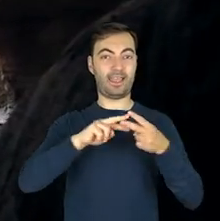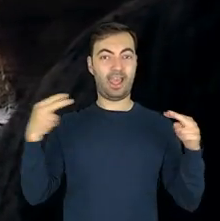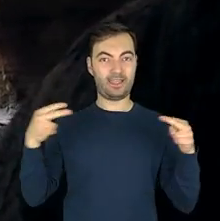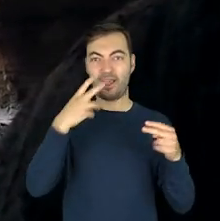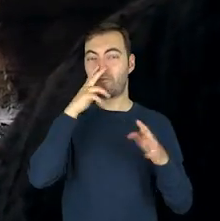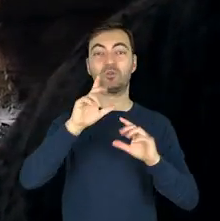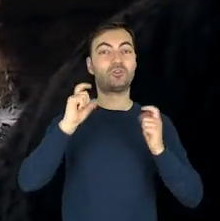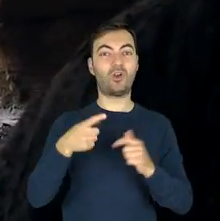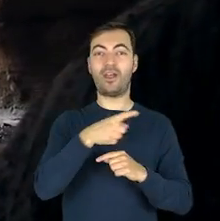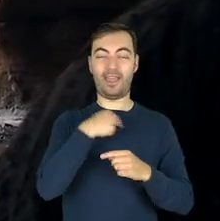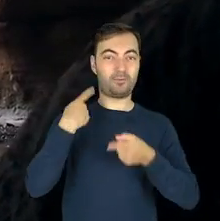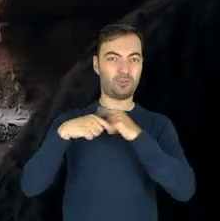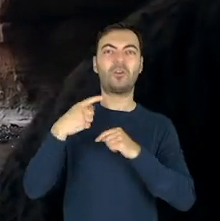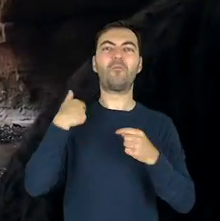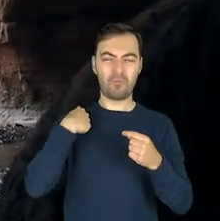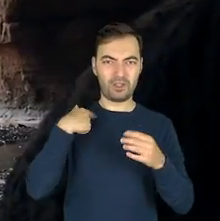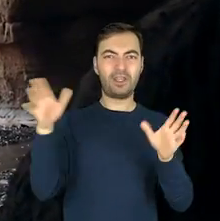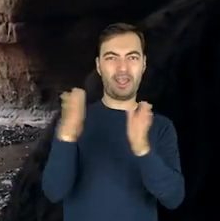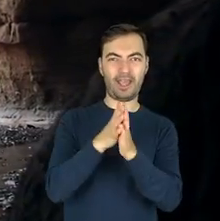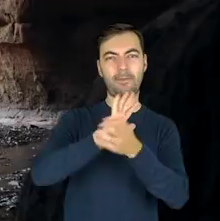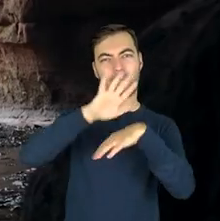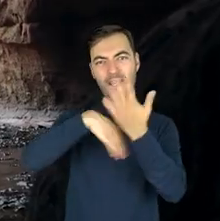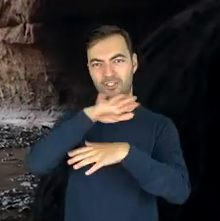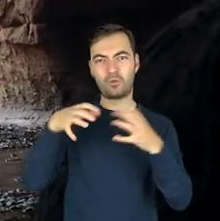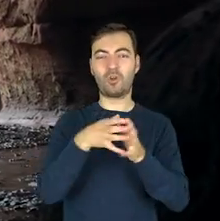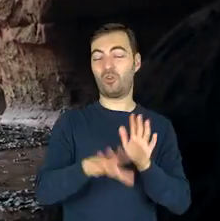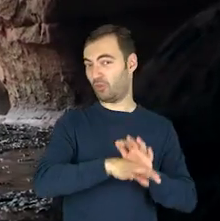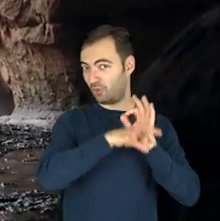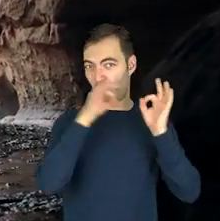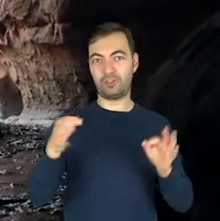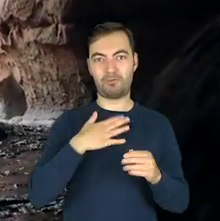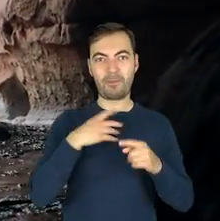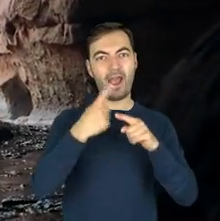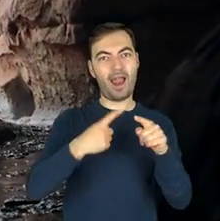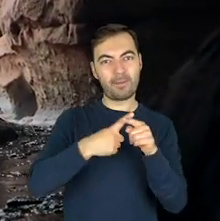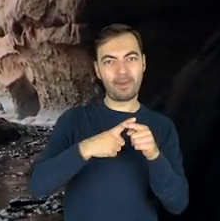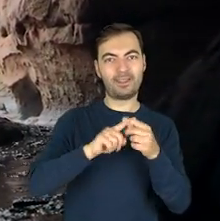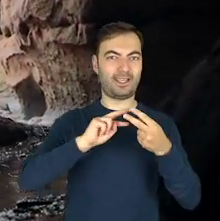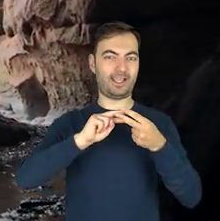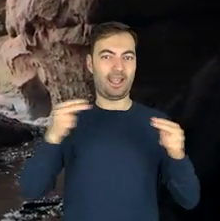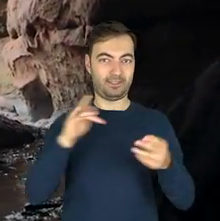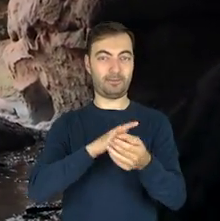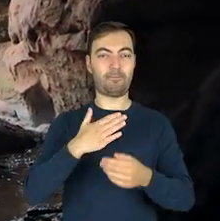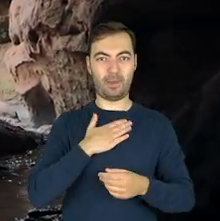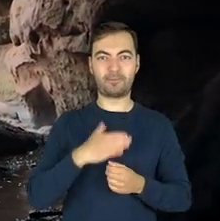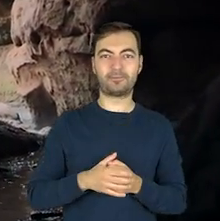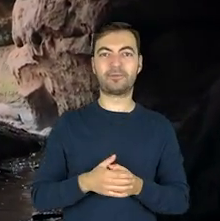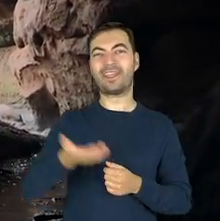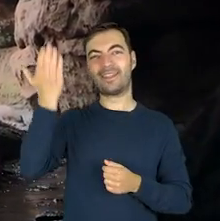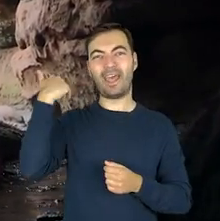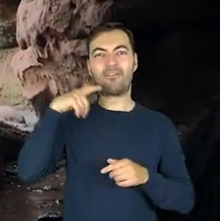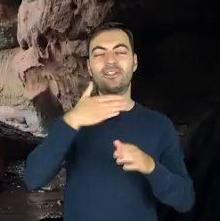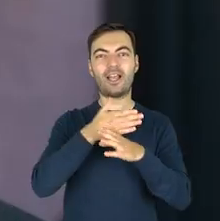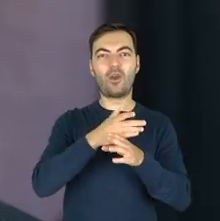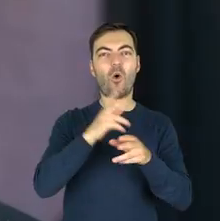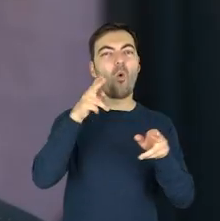przodkowie krzyżowali się z tymi grupami i do dziś mamy po nich odziedziczone niektóre geny. Wtedy nadal byli to